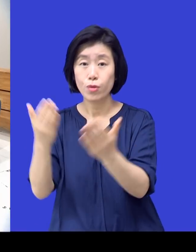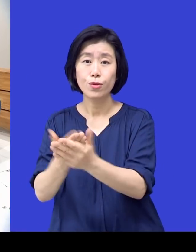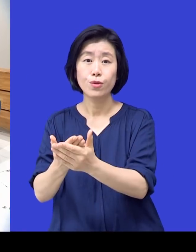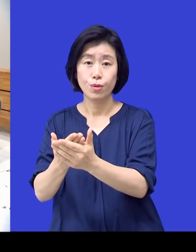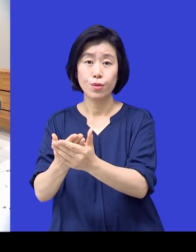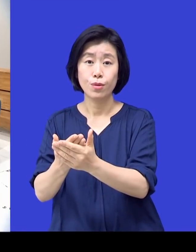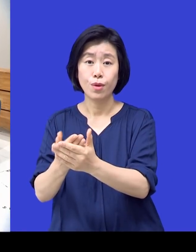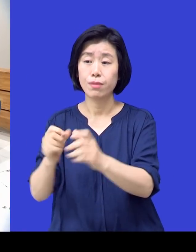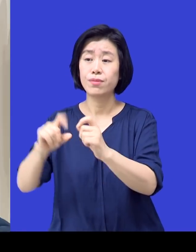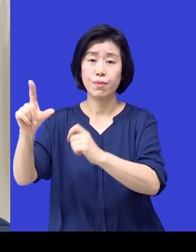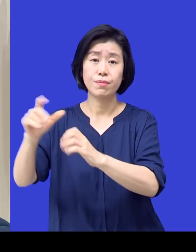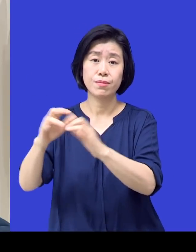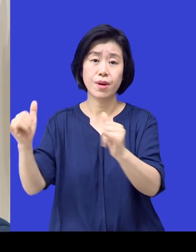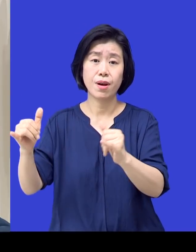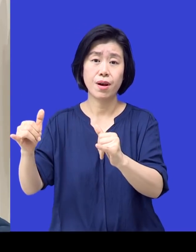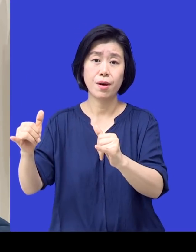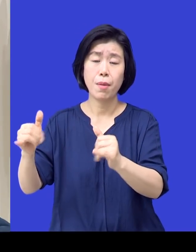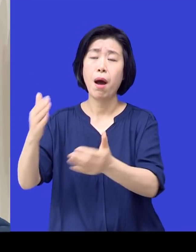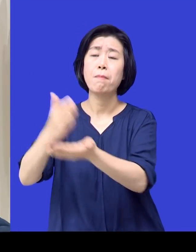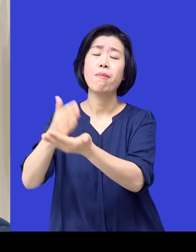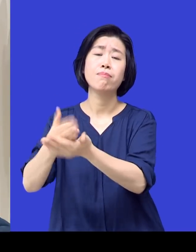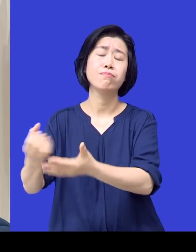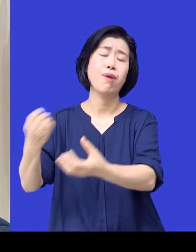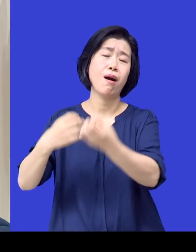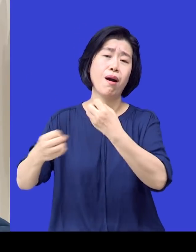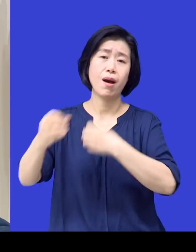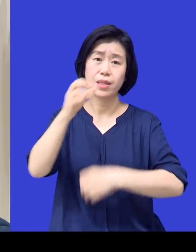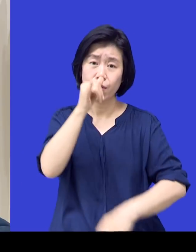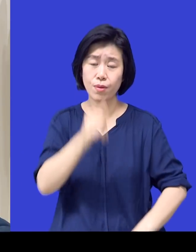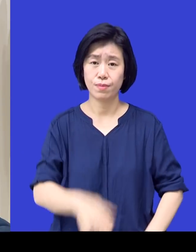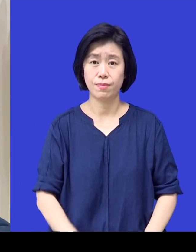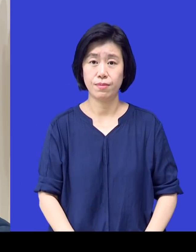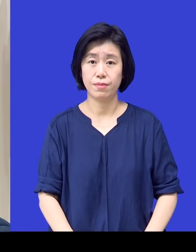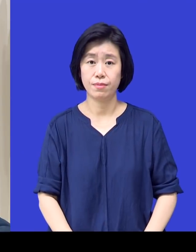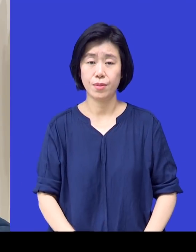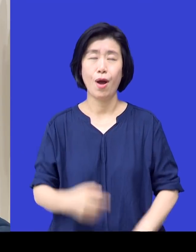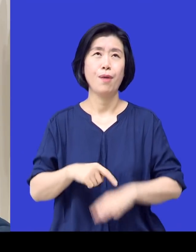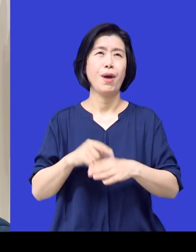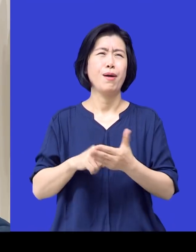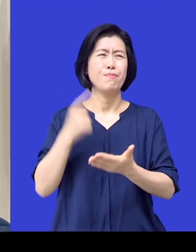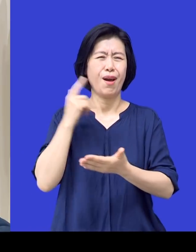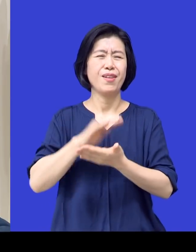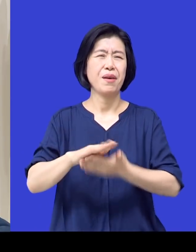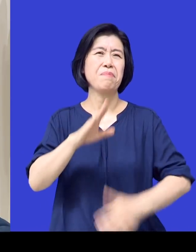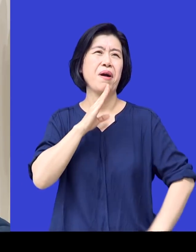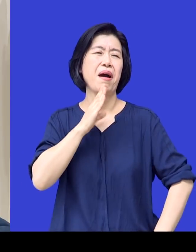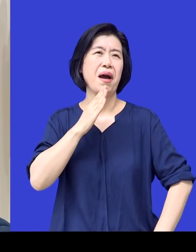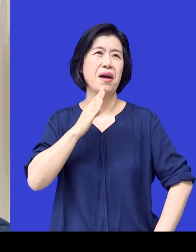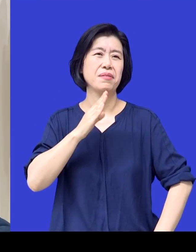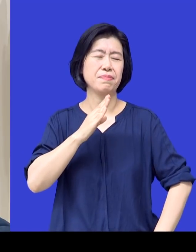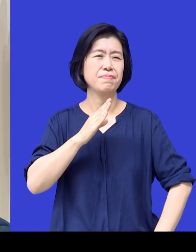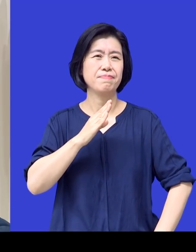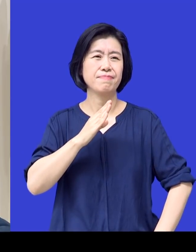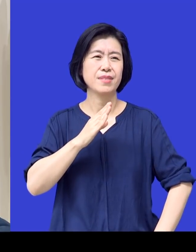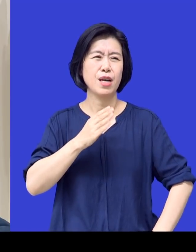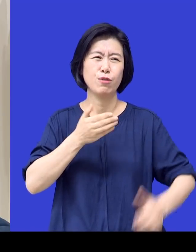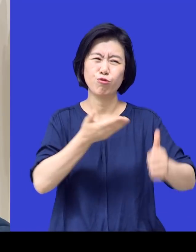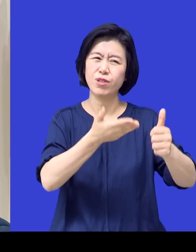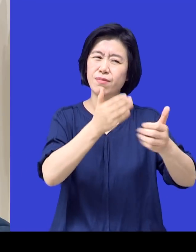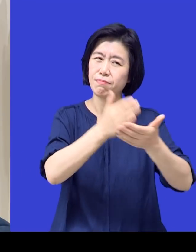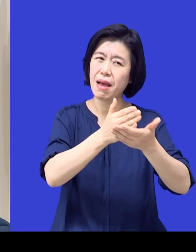들으려고 물어보는 거죠. 네, 그렇죠. 그 마음이 편했어요. 마지막 한 분이 딱 남았는데 버스를 타고 호텔로